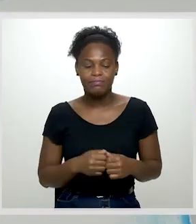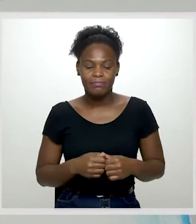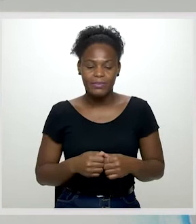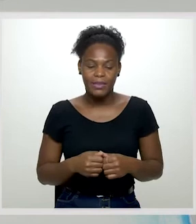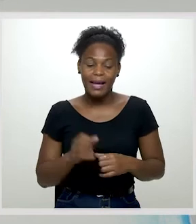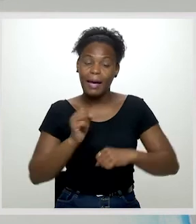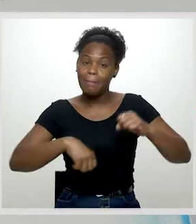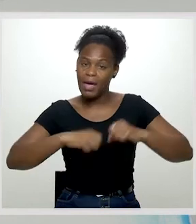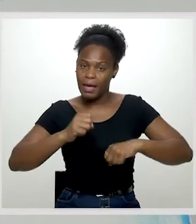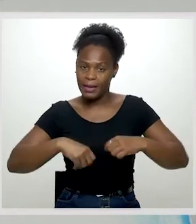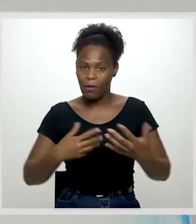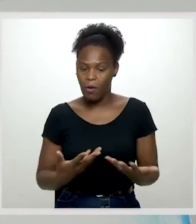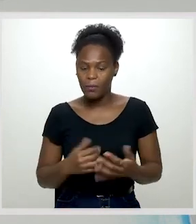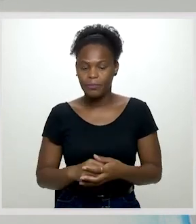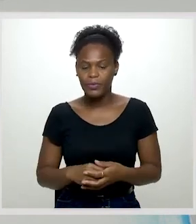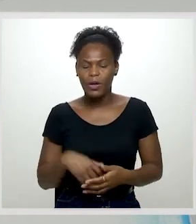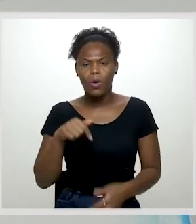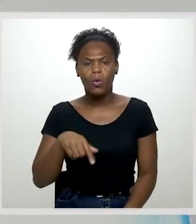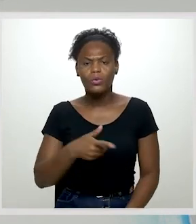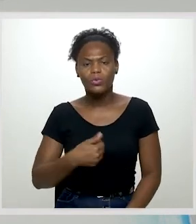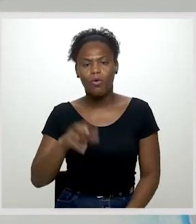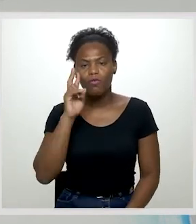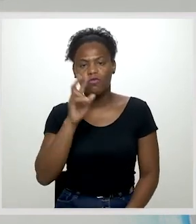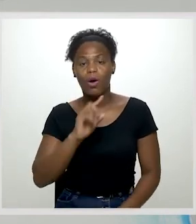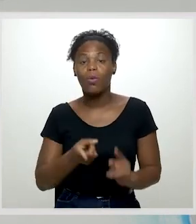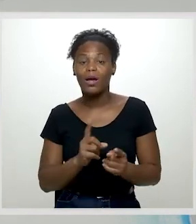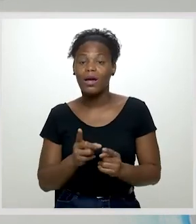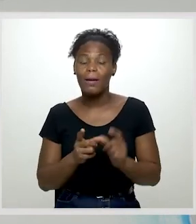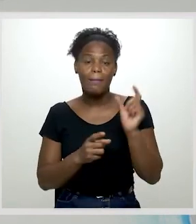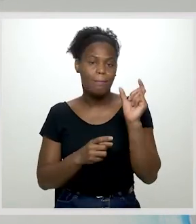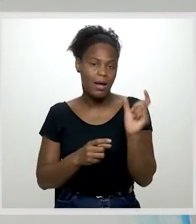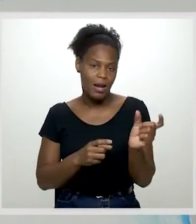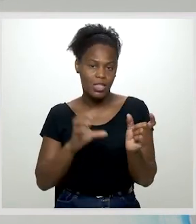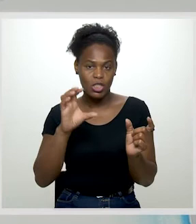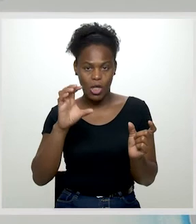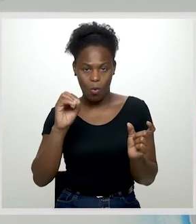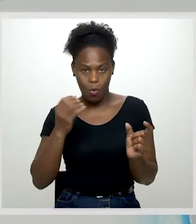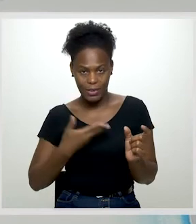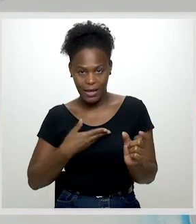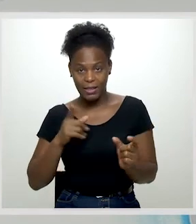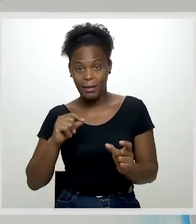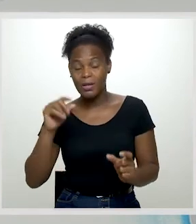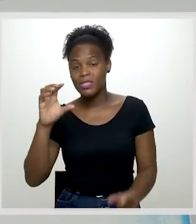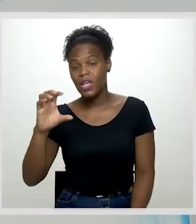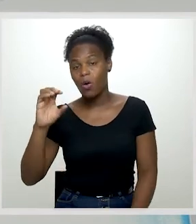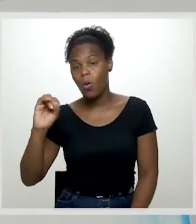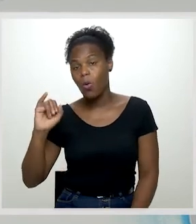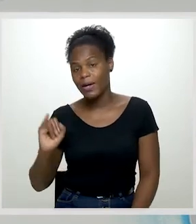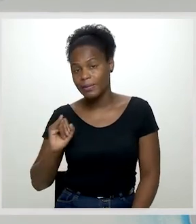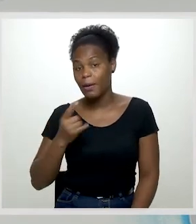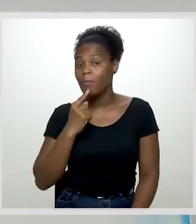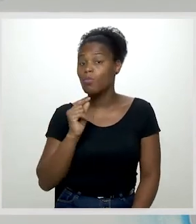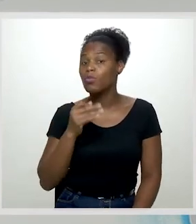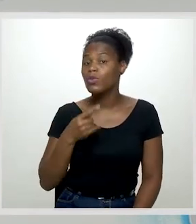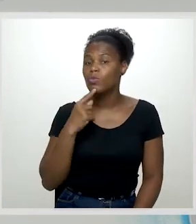rubrique grammaire. Alors, qu'est-ce que nous allons voir aujourd'hui? Les pronoms COD et COI. Tu as déjà vu les